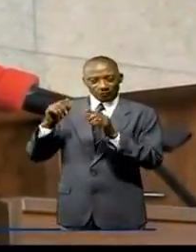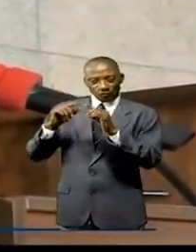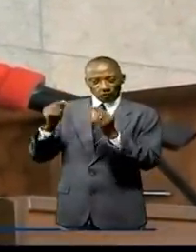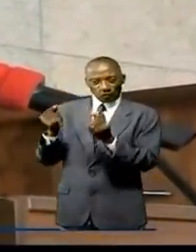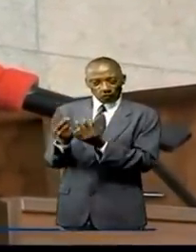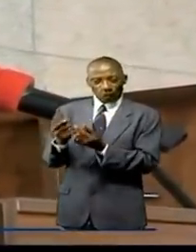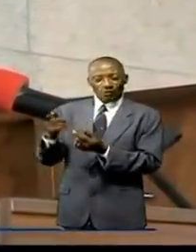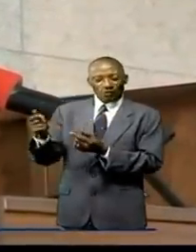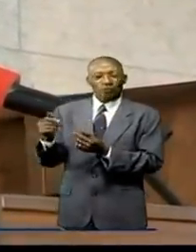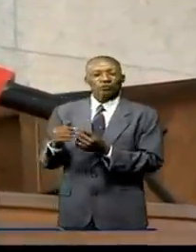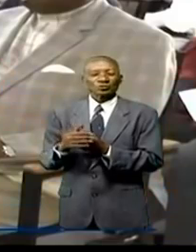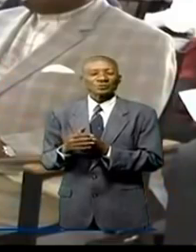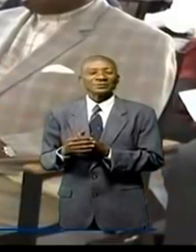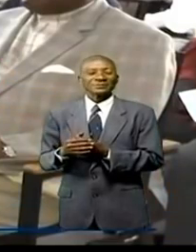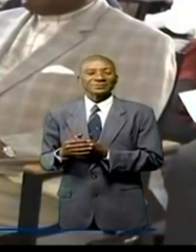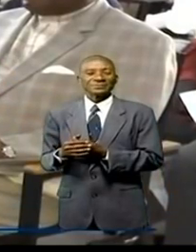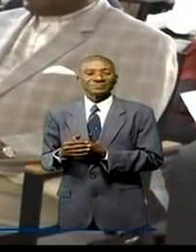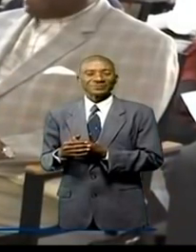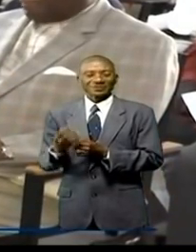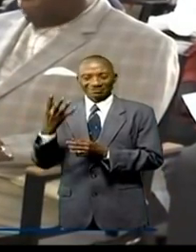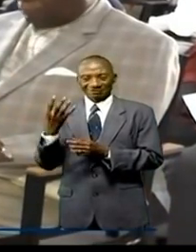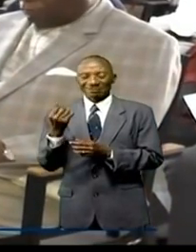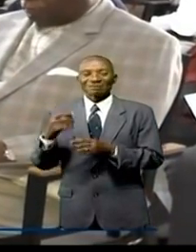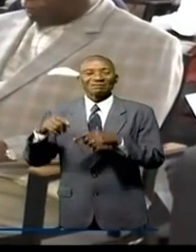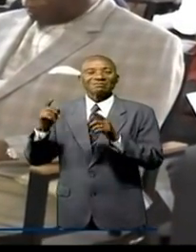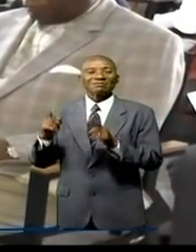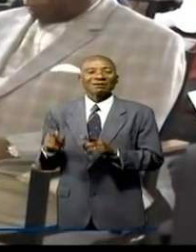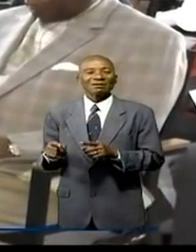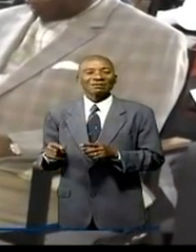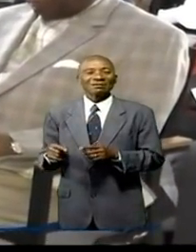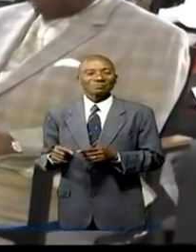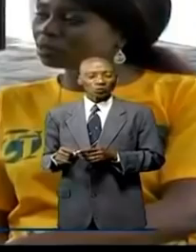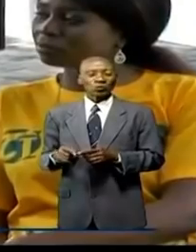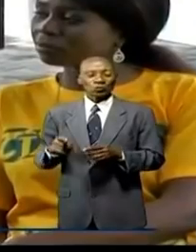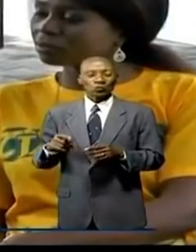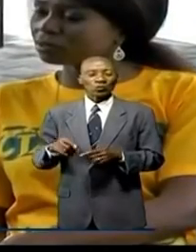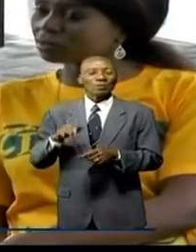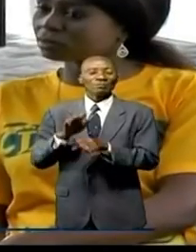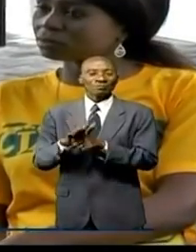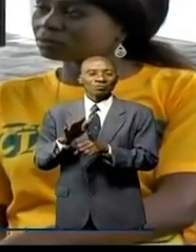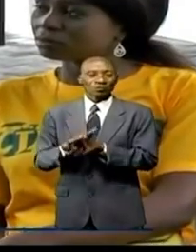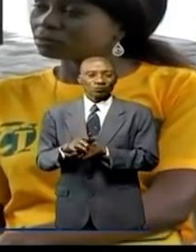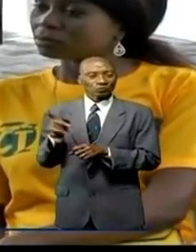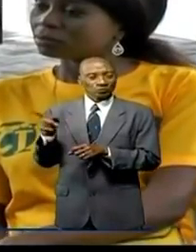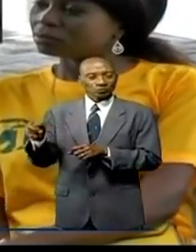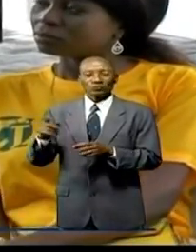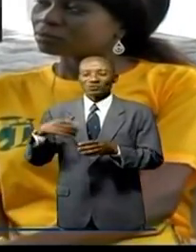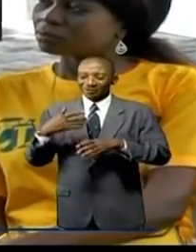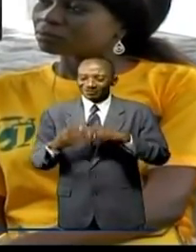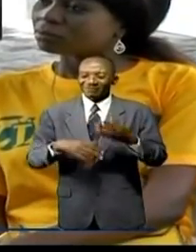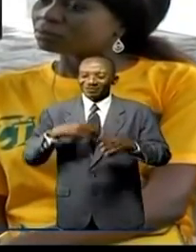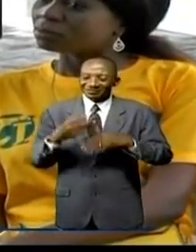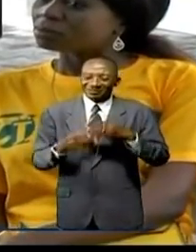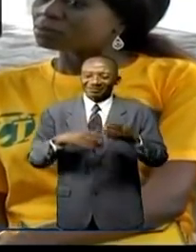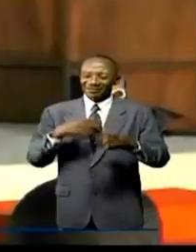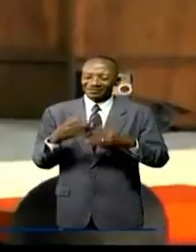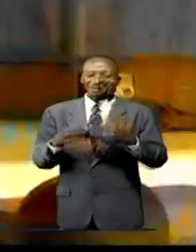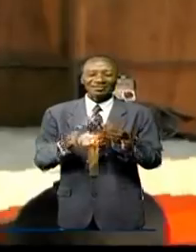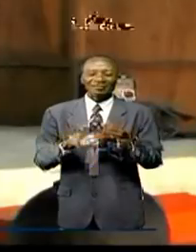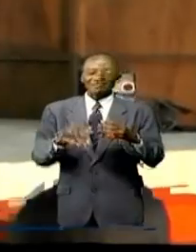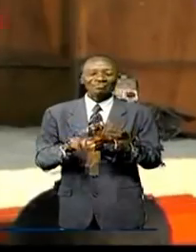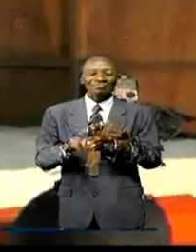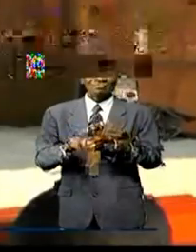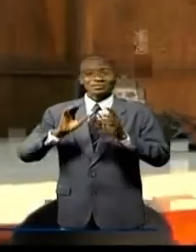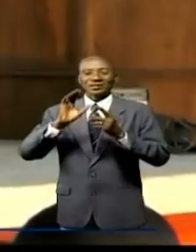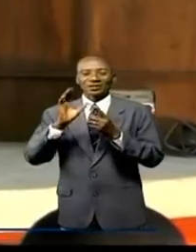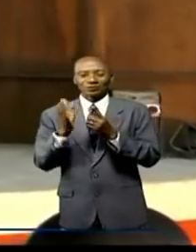Mitendo Mwandiinda, 40 ans d'arrache-pied, elle est restée sur scène de façon permanente. Chaque année, fidèle à